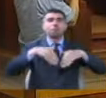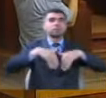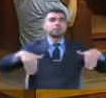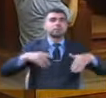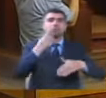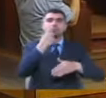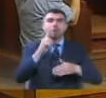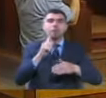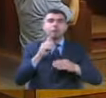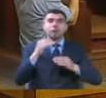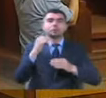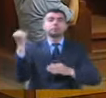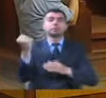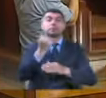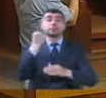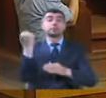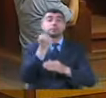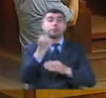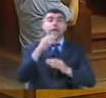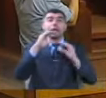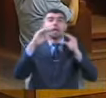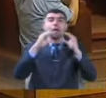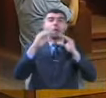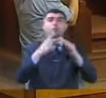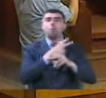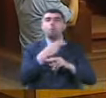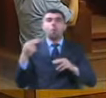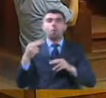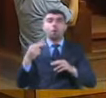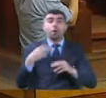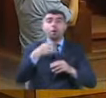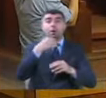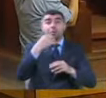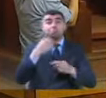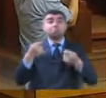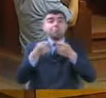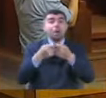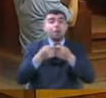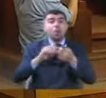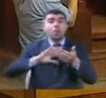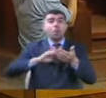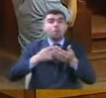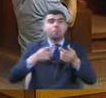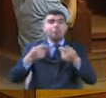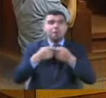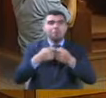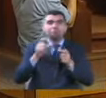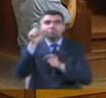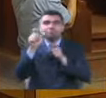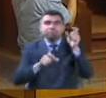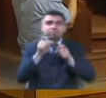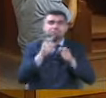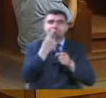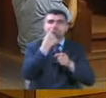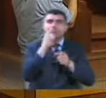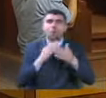تعطل الحوار. وزير يهين المغاربة ويعتبر نفسه راعيا للقطيع. وزراء